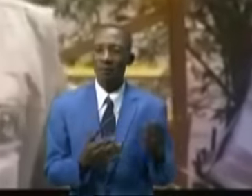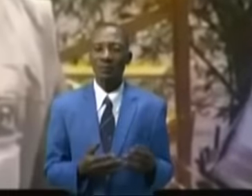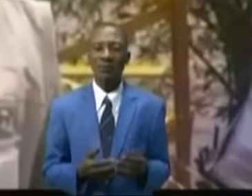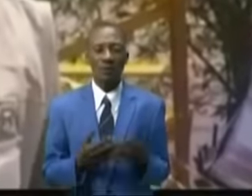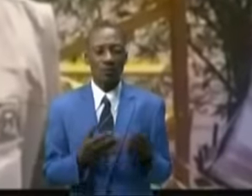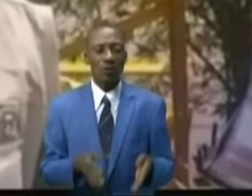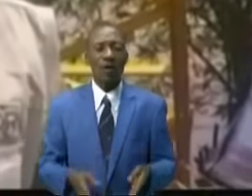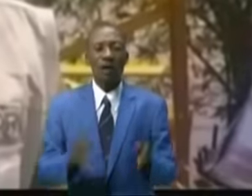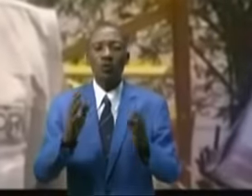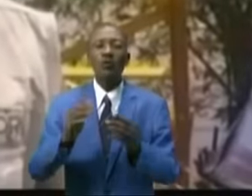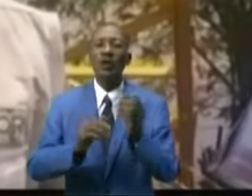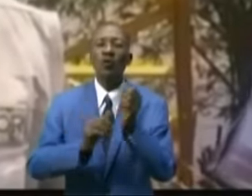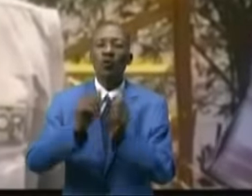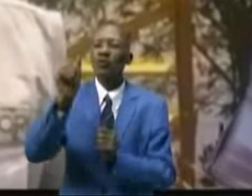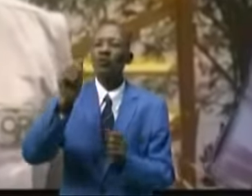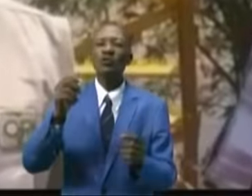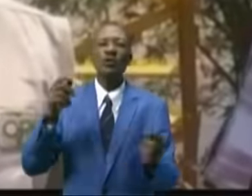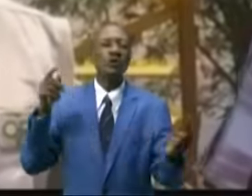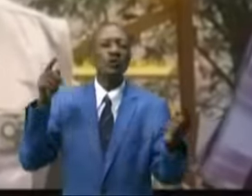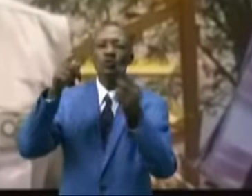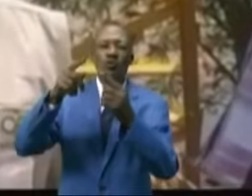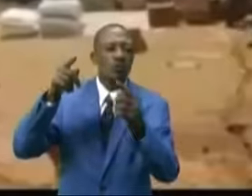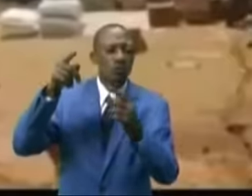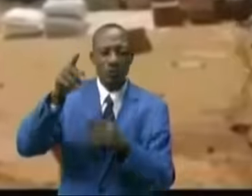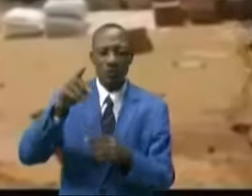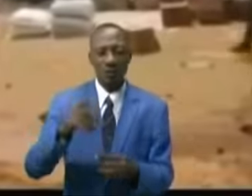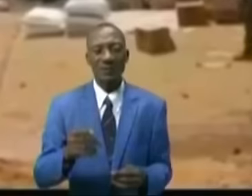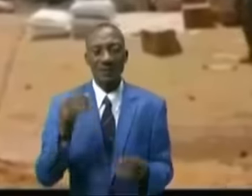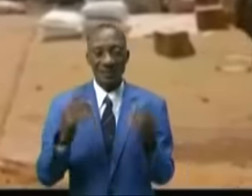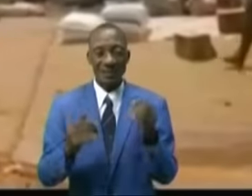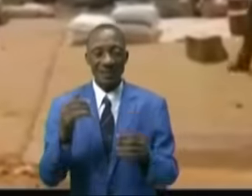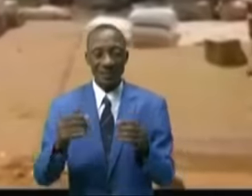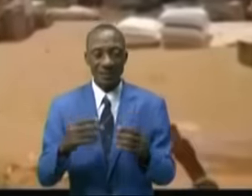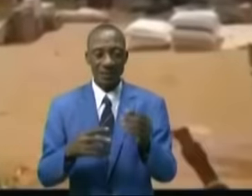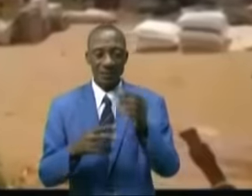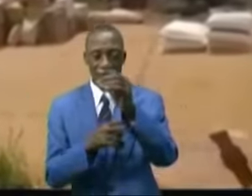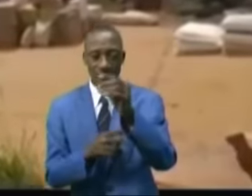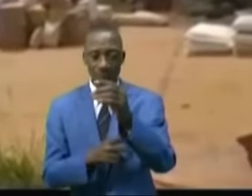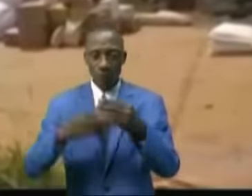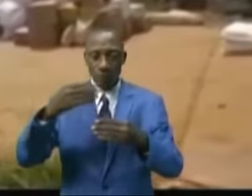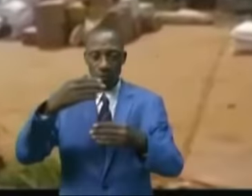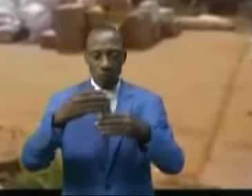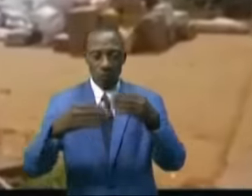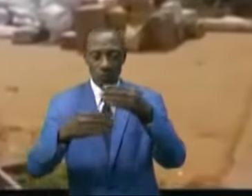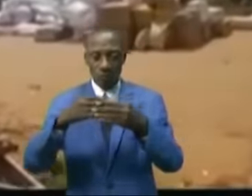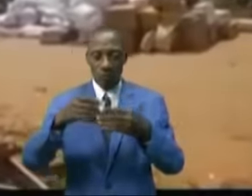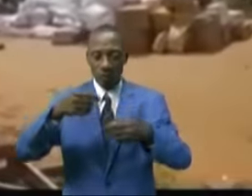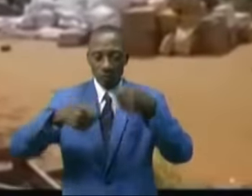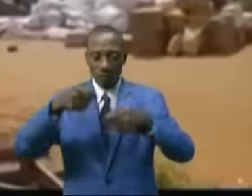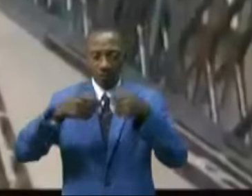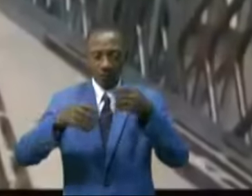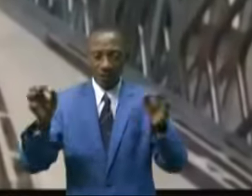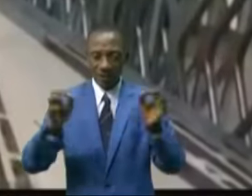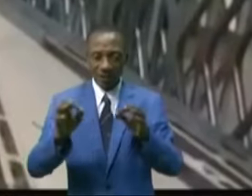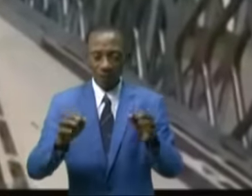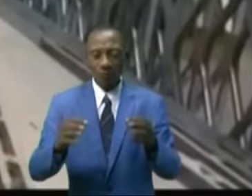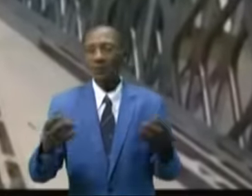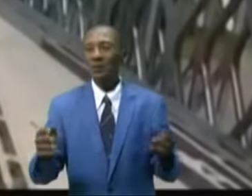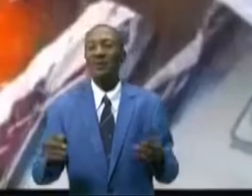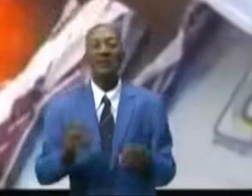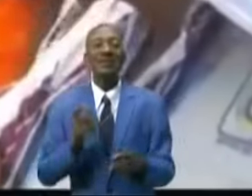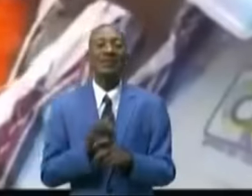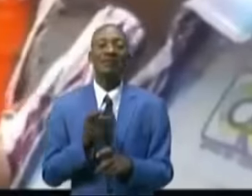Donc, c'est un pont qui a une grande importance. Cet ouvrage facilitera la connexion de deux rives. Ce pont